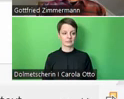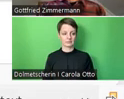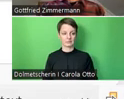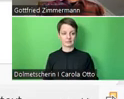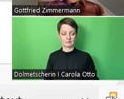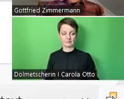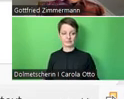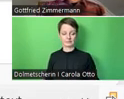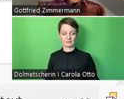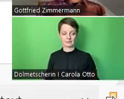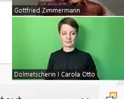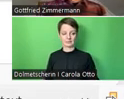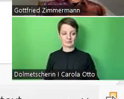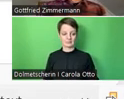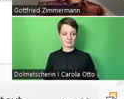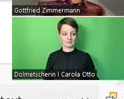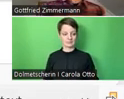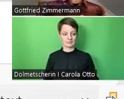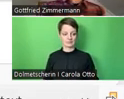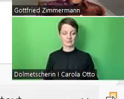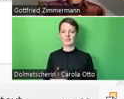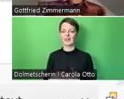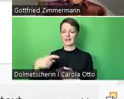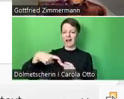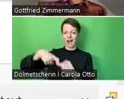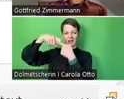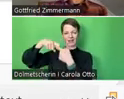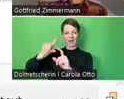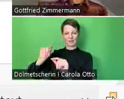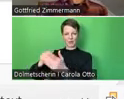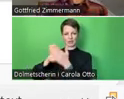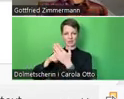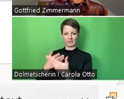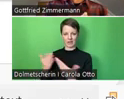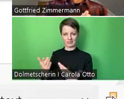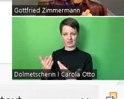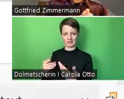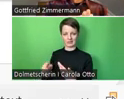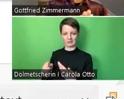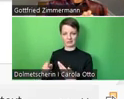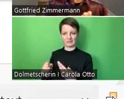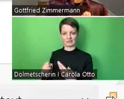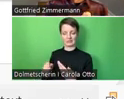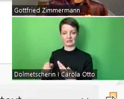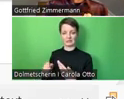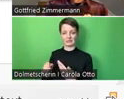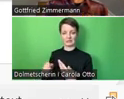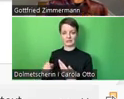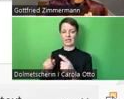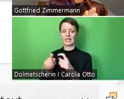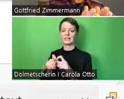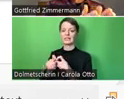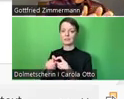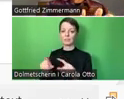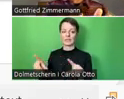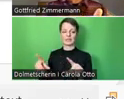Und dieser Anker zeigt, an welcher Stelle das Bild praktisch